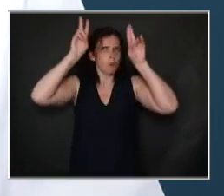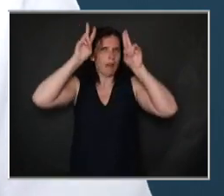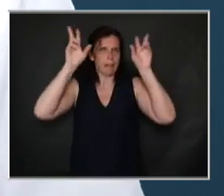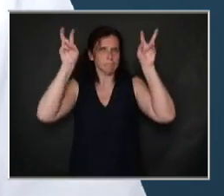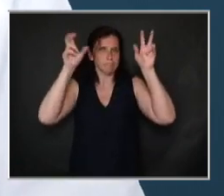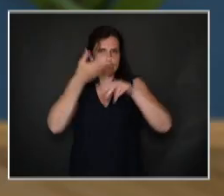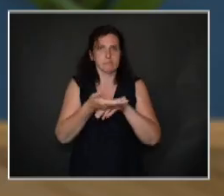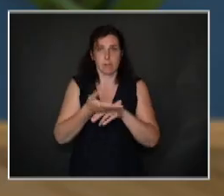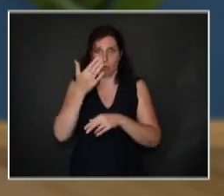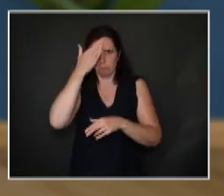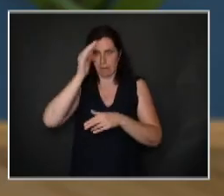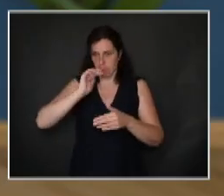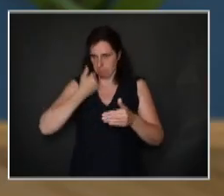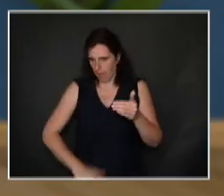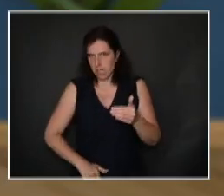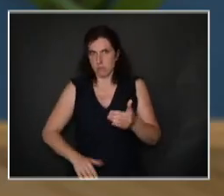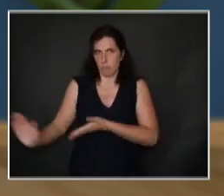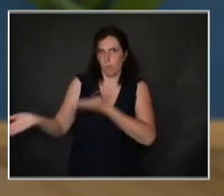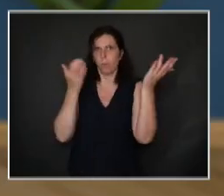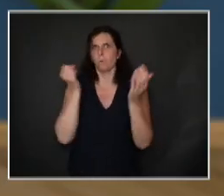paralysie, c'est une urgence.